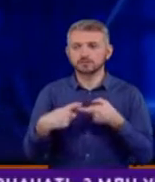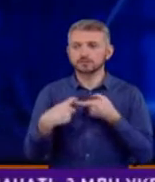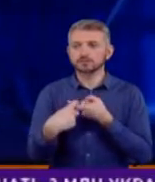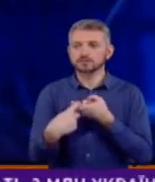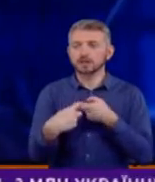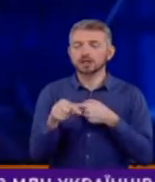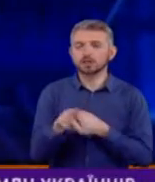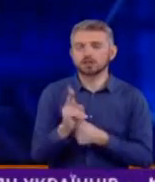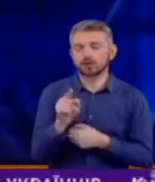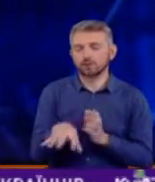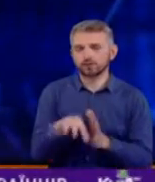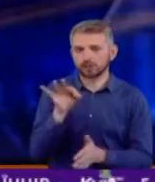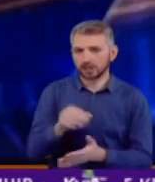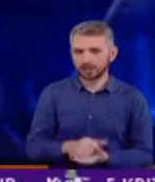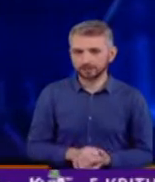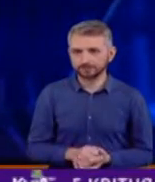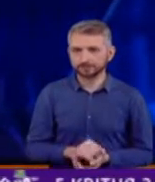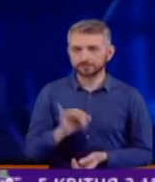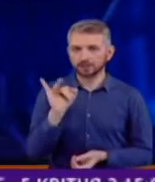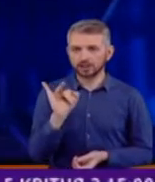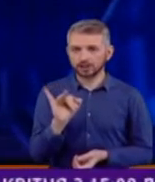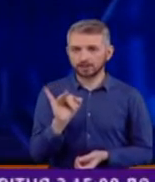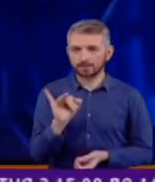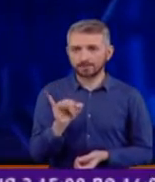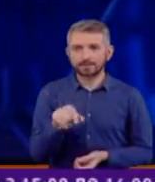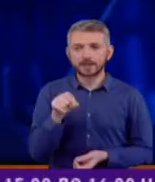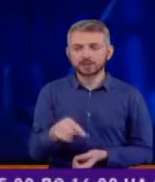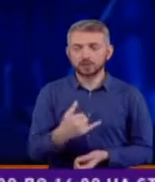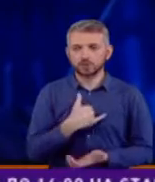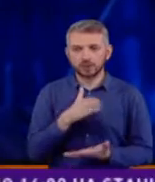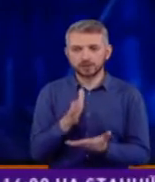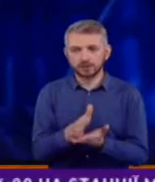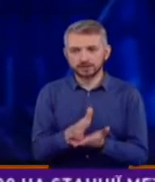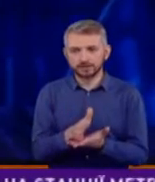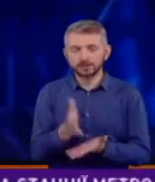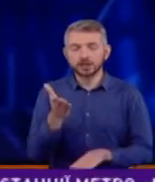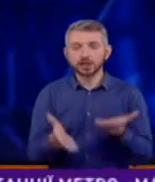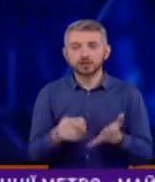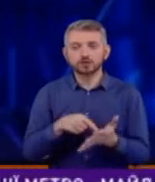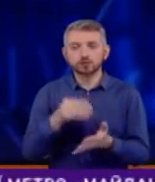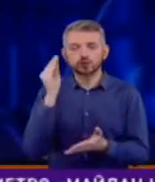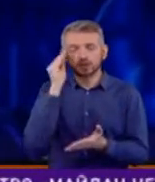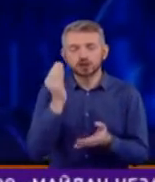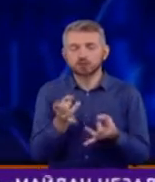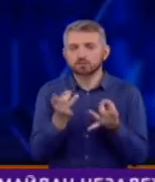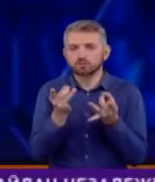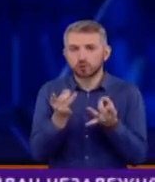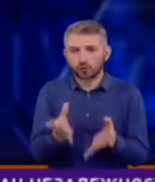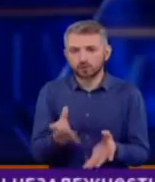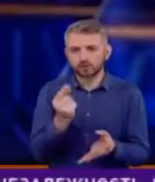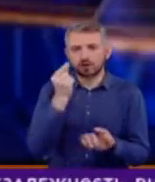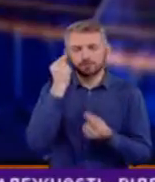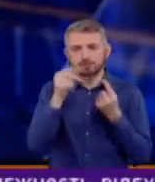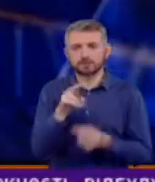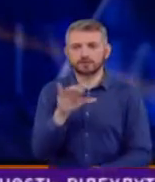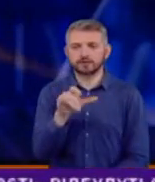с тем, кого он выбирает. Да? И здесь у нас есть, если с точки зрения просто классической